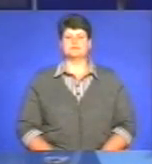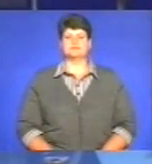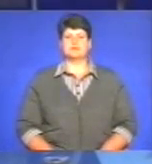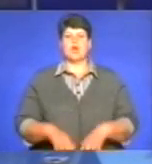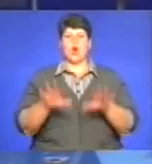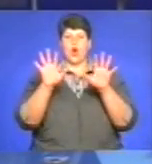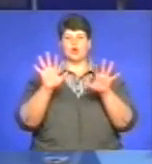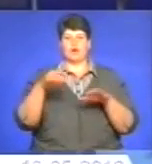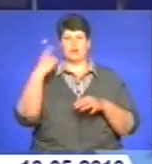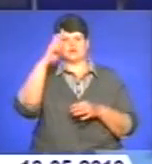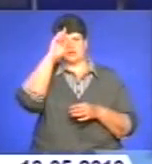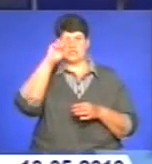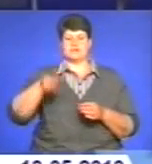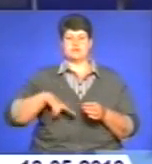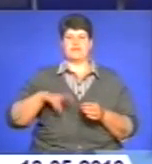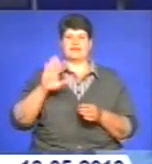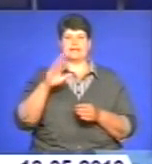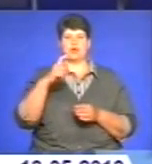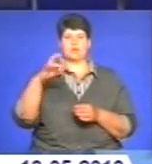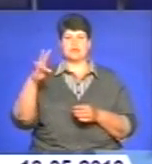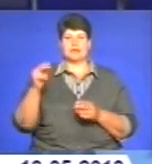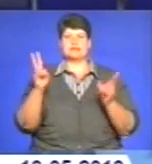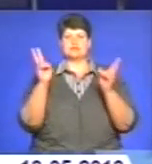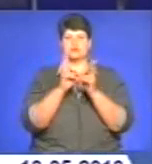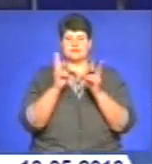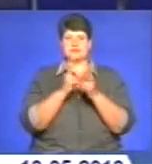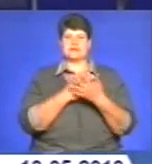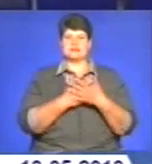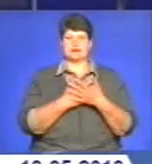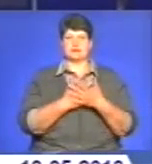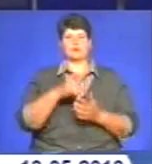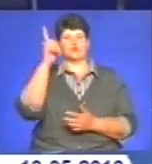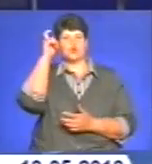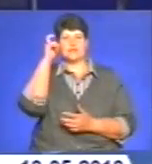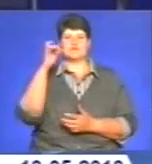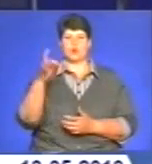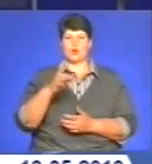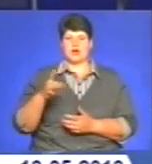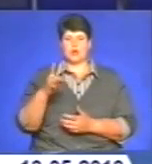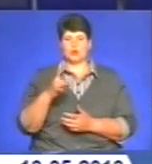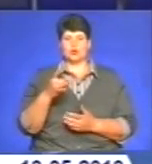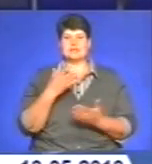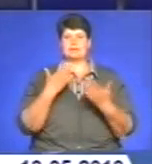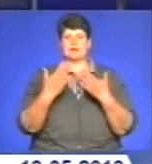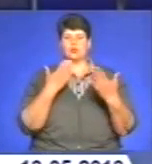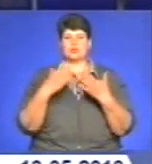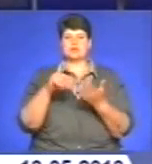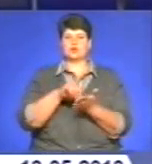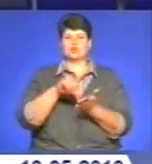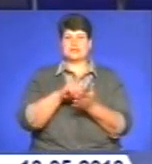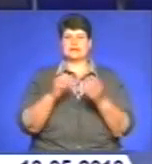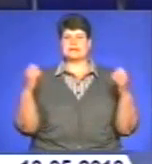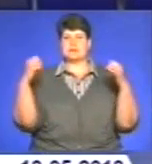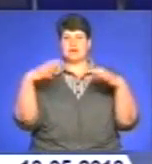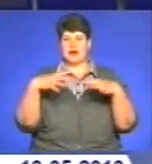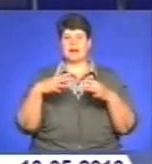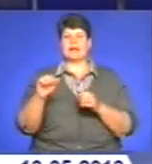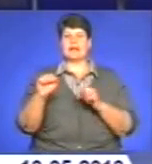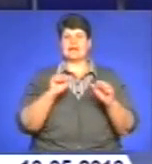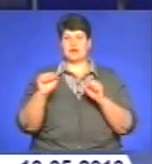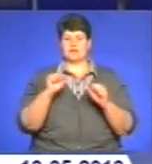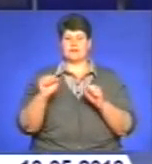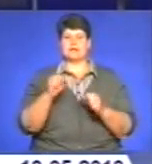Голова облдержадміністрації Валентин Хоптян зустрівся з активом Чортківського району. Спілкуючись з учасниками зібрання, керівник краю наголосив